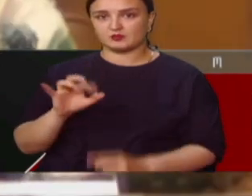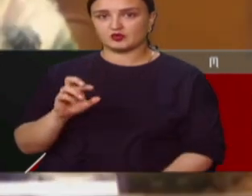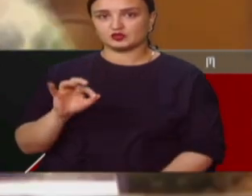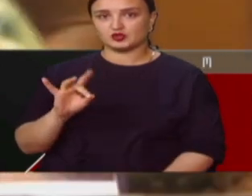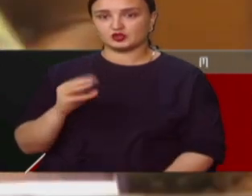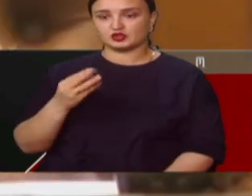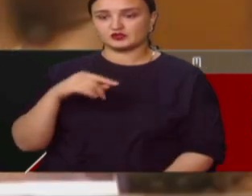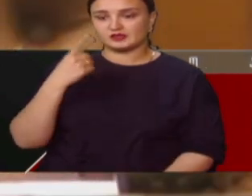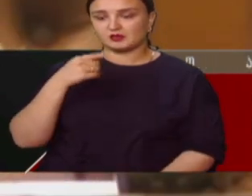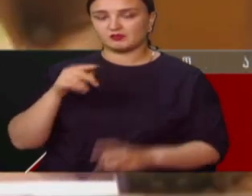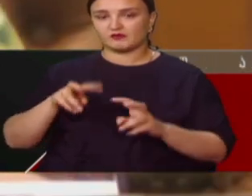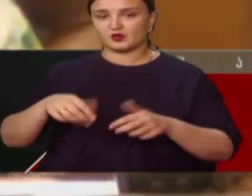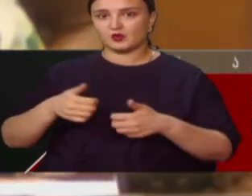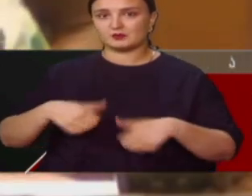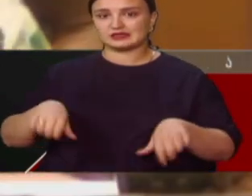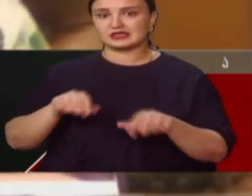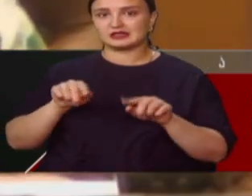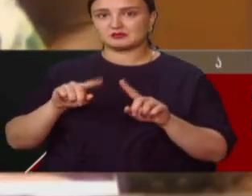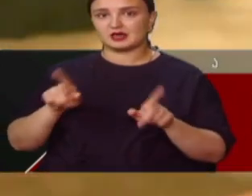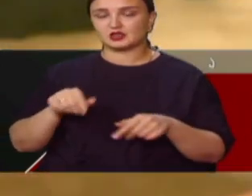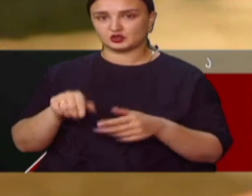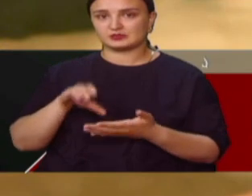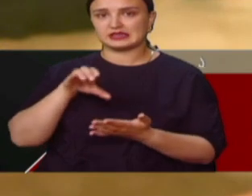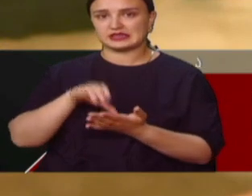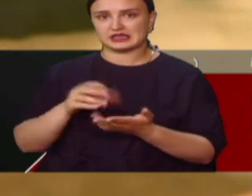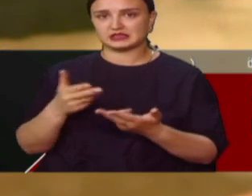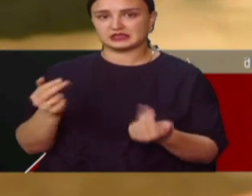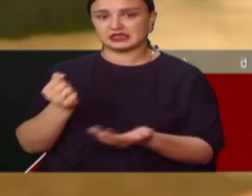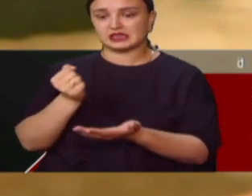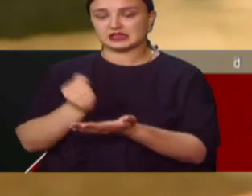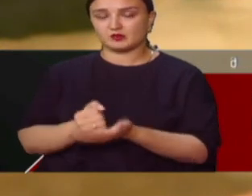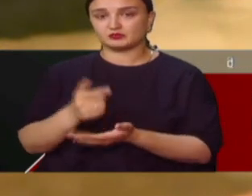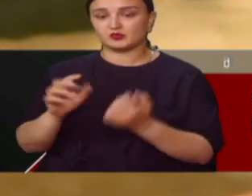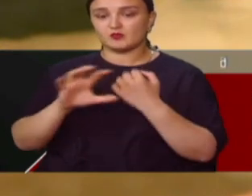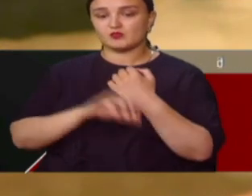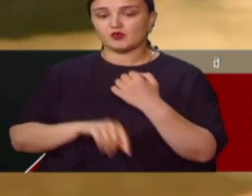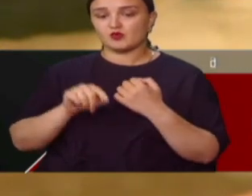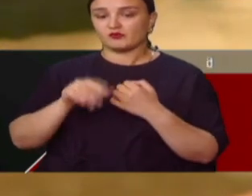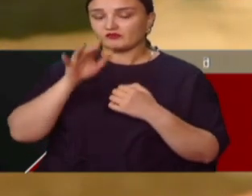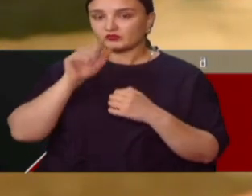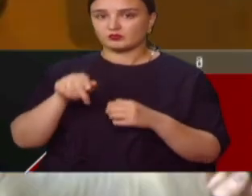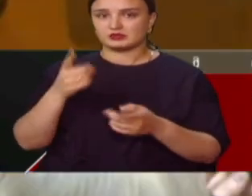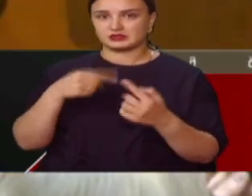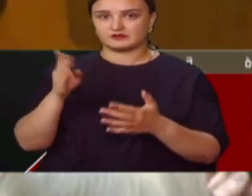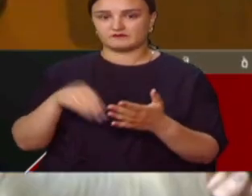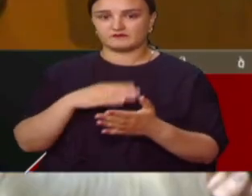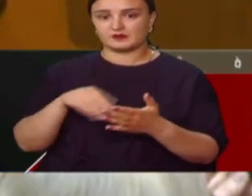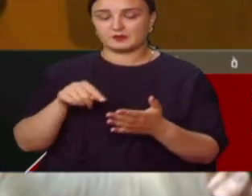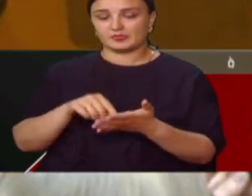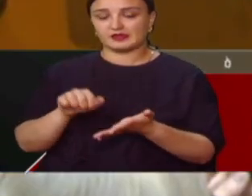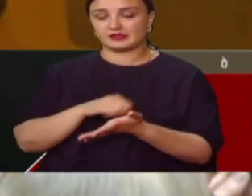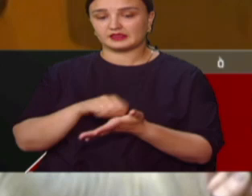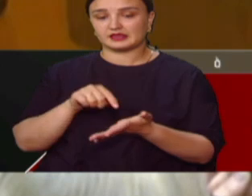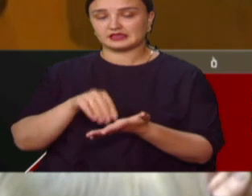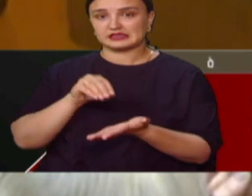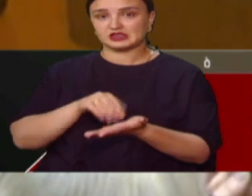განმარტებით კომიტეტის ფარგლებში ეს ტექსტი დამტკიცდა, თუმცა ბოლო მომენტში ჩანაწერი რეზოლუციიდან გაიწვეს. მაკა ბუჭორიშვილის თქმით, რეზოლუციის